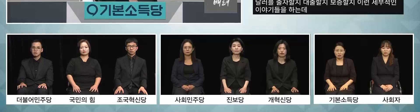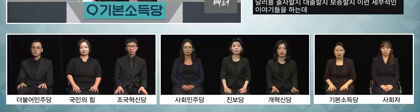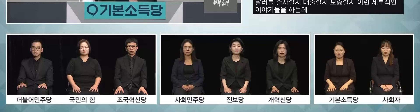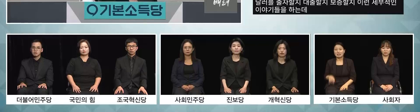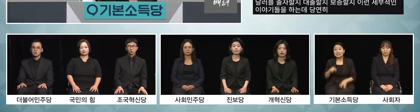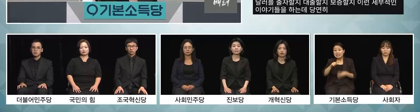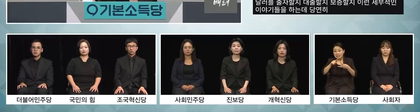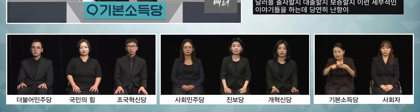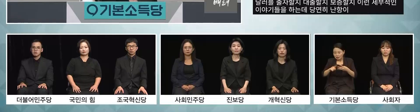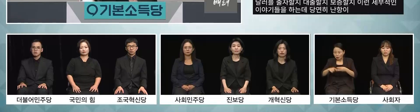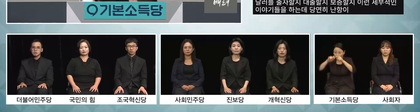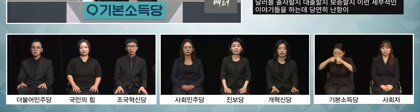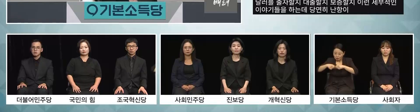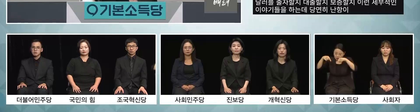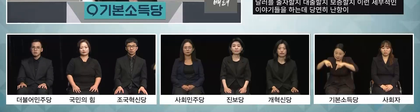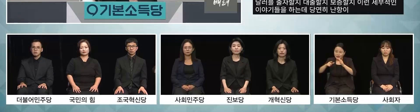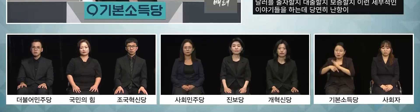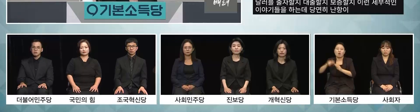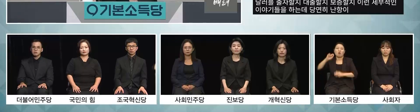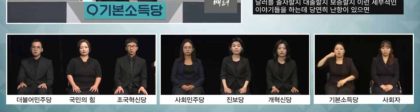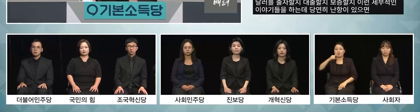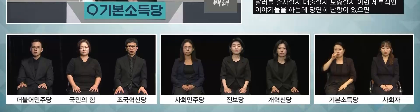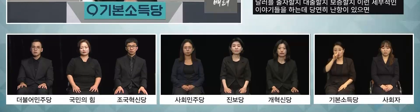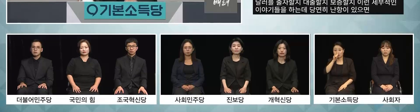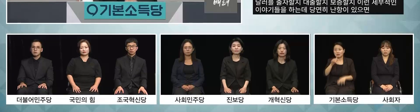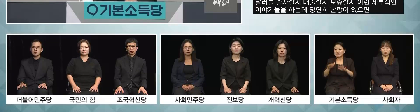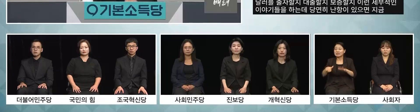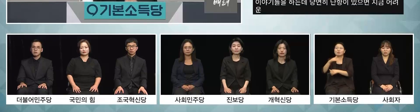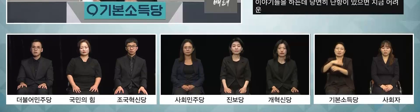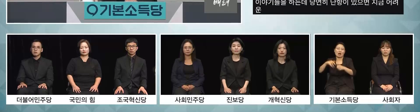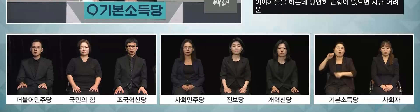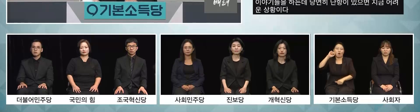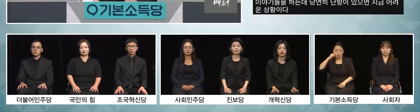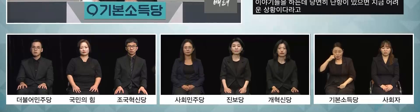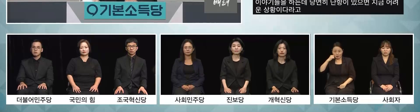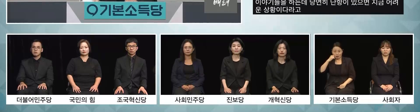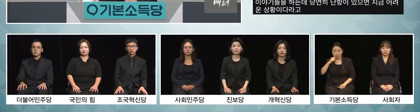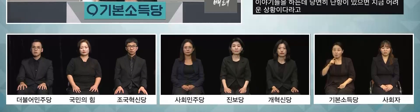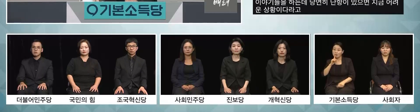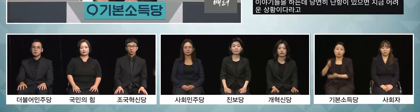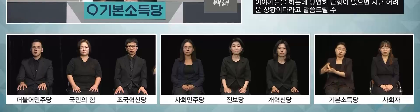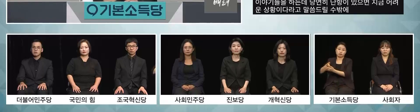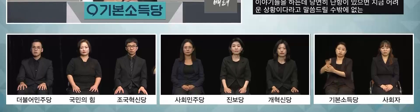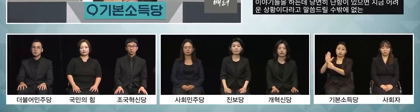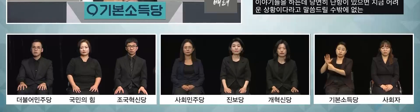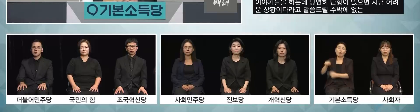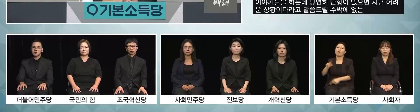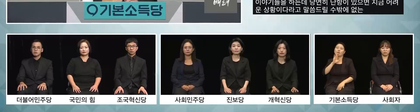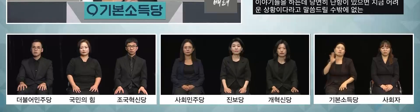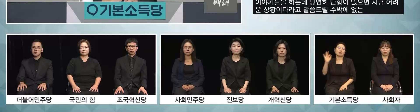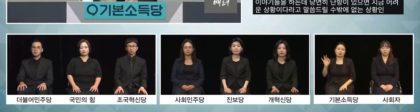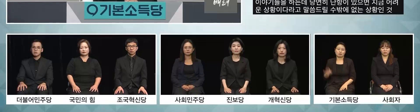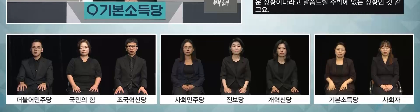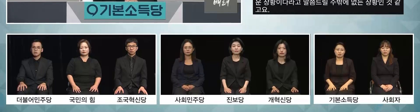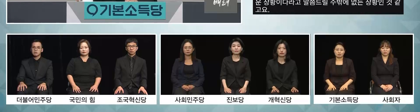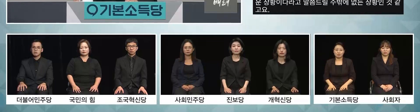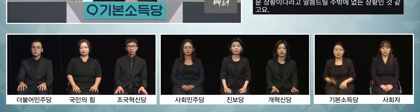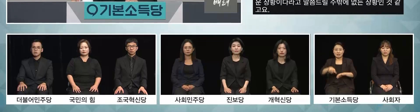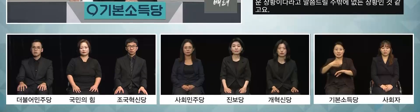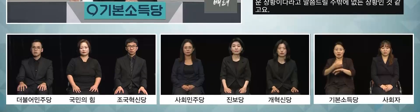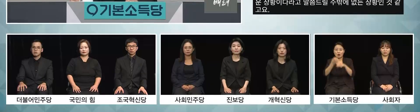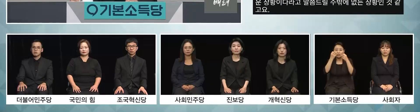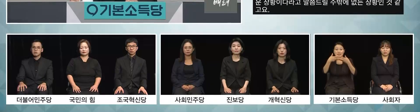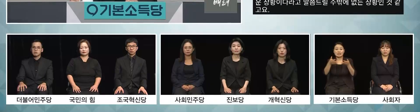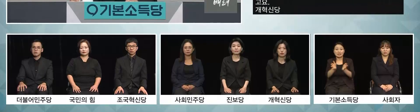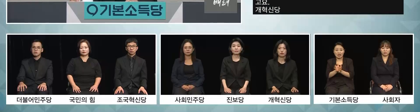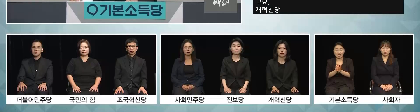난항이 있으면 지금 좀 어려운 상황이다라고 말씀드릴 수밖에 없는 상황인 것 같고요. 개혁신당